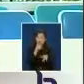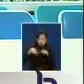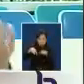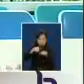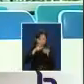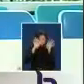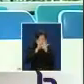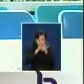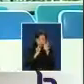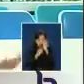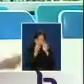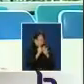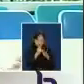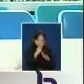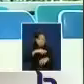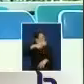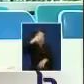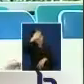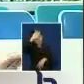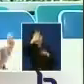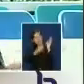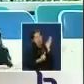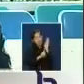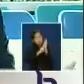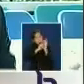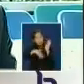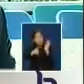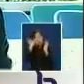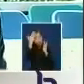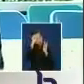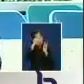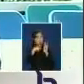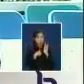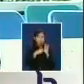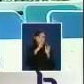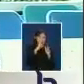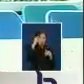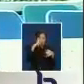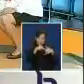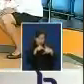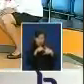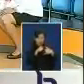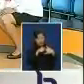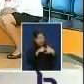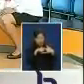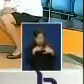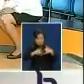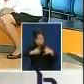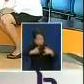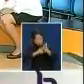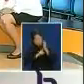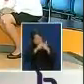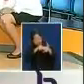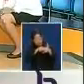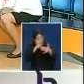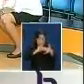ได้กับเด็กที่มีไข้เหมือนกันเนี่ยเวลามาที่โรงพยาบาลจะแยกแยะได้ยังไงอ่ะ คือในขั้นแรกเนี่ยก็ถ้าเป็นเชื้อไวรัสก็